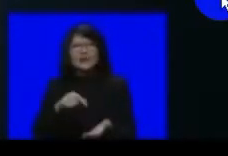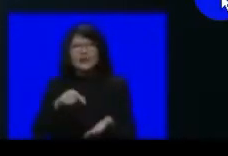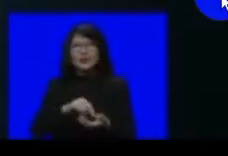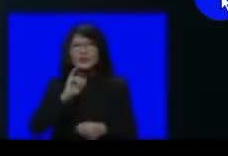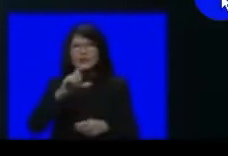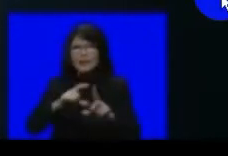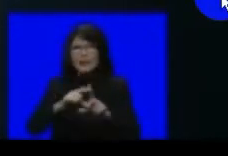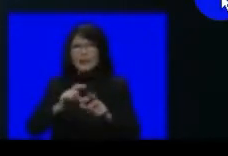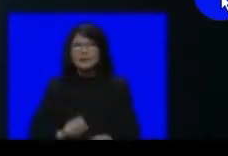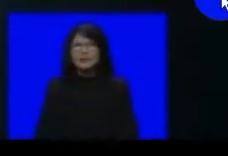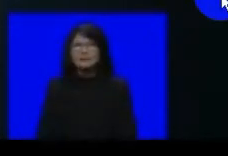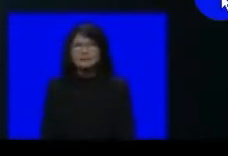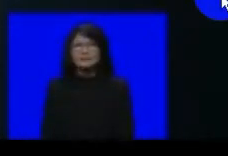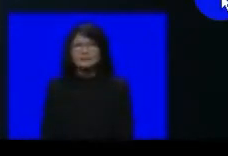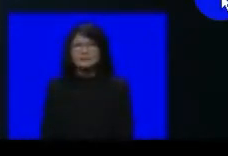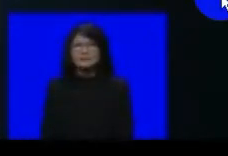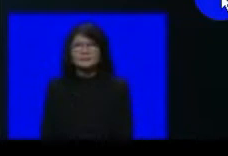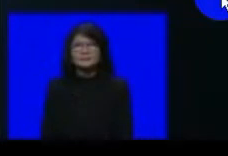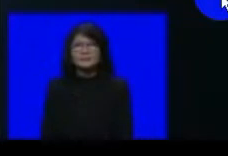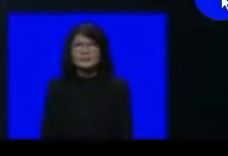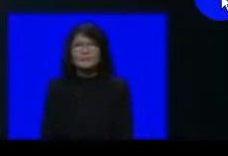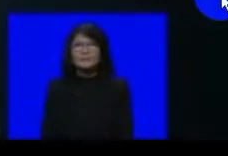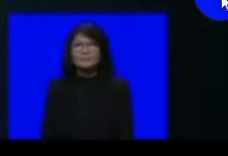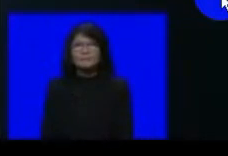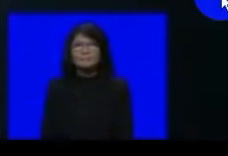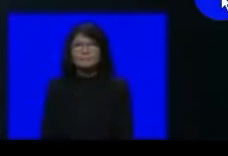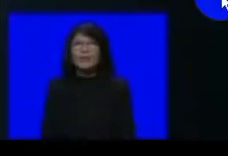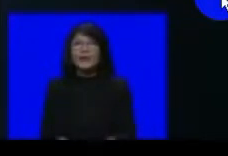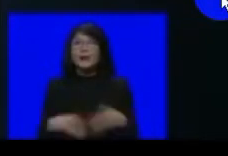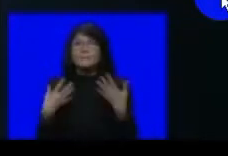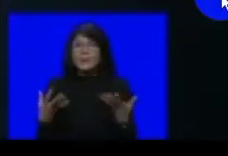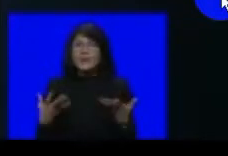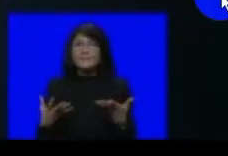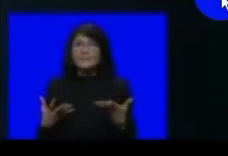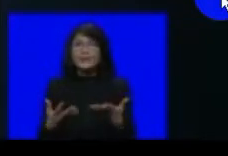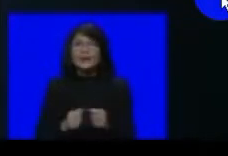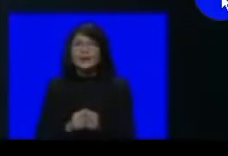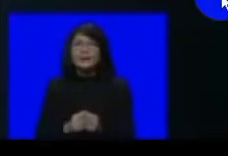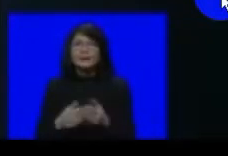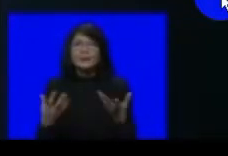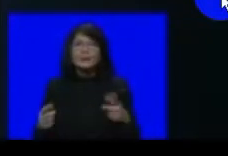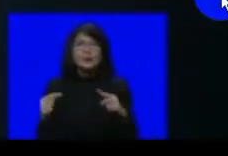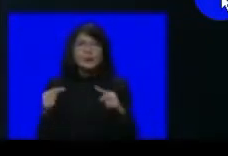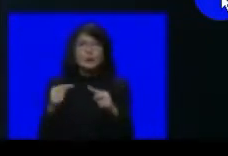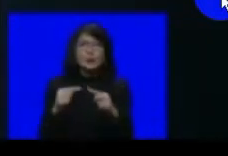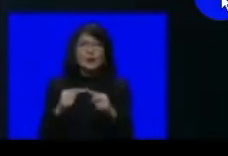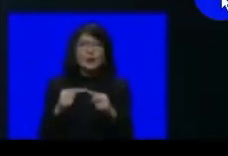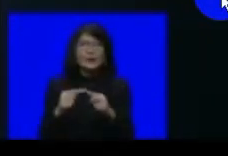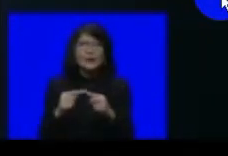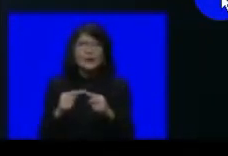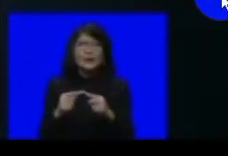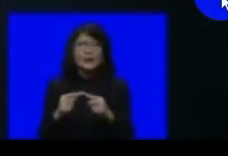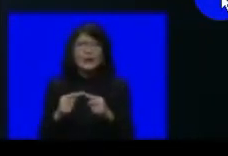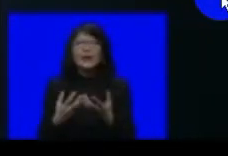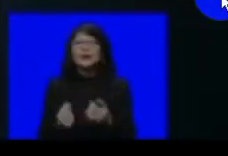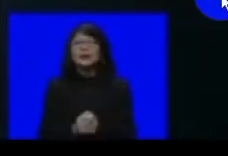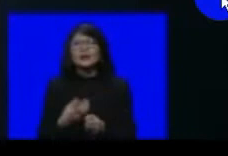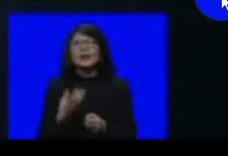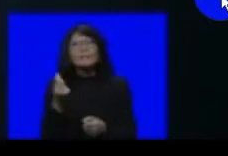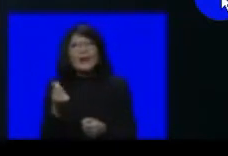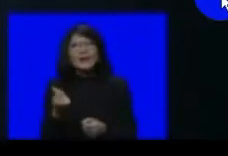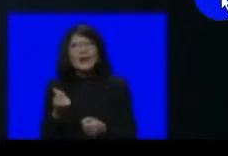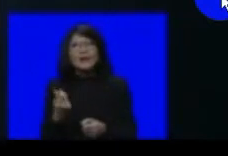belajar.id tersebut. Nah, kemudian bagaimana berkaitan dengan biaya? Penggunaan akun pembelajaran ini bebas